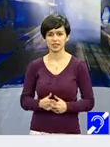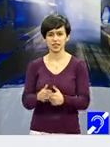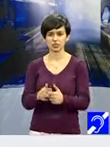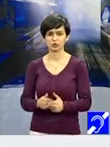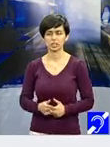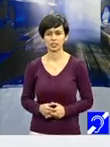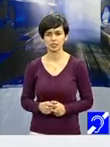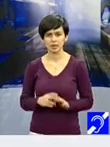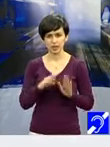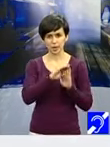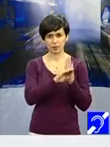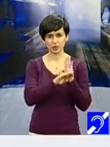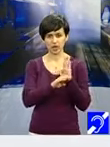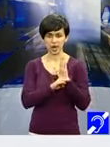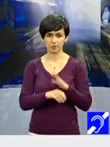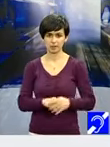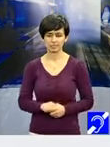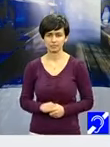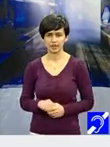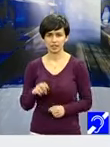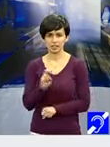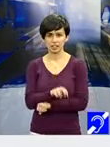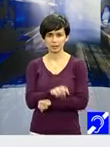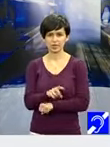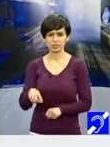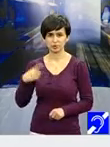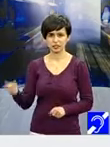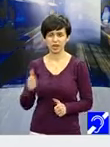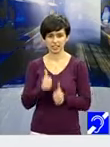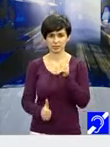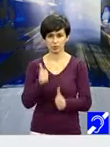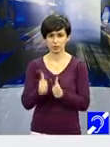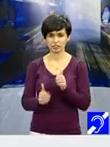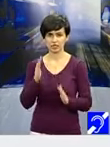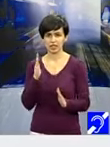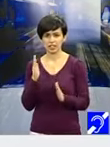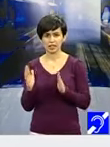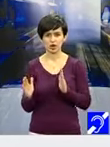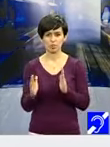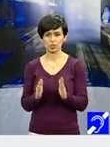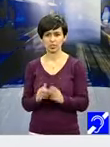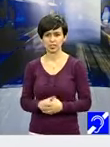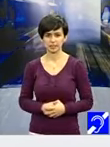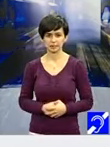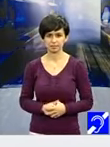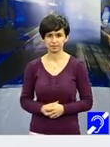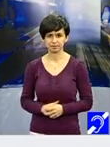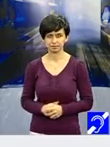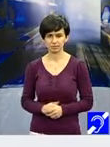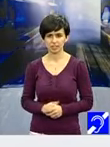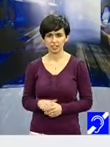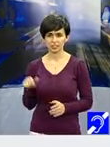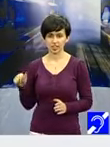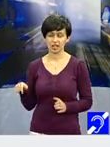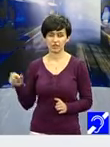soft. El a mai participat și la alte concursuri de robotică și a fost practic softistul nostru. Deci